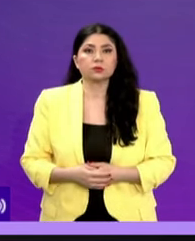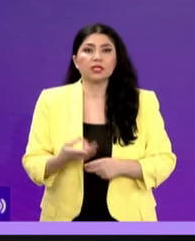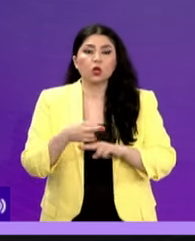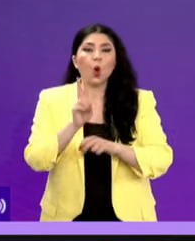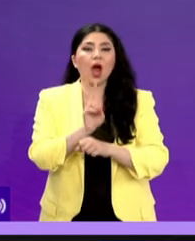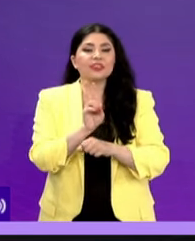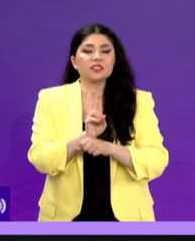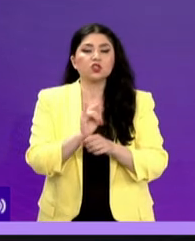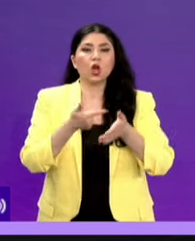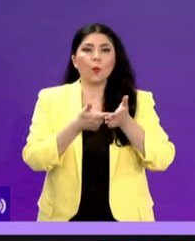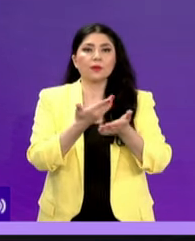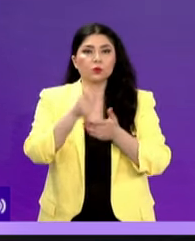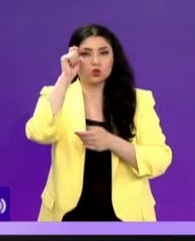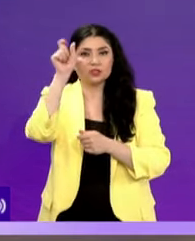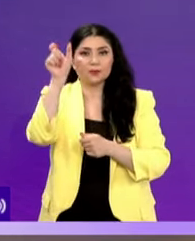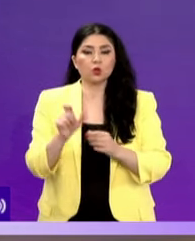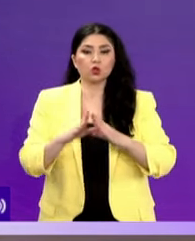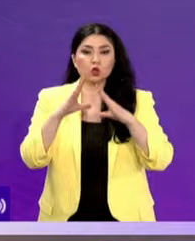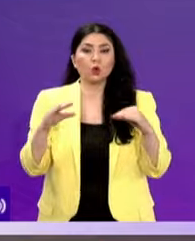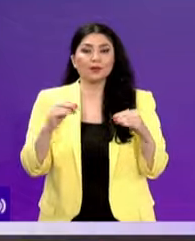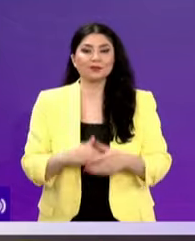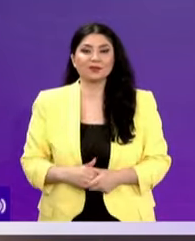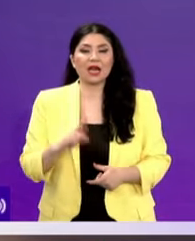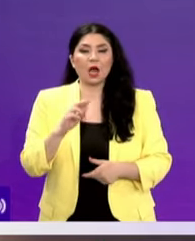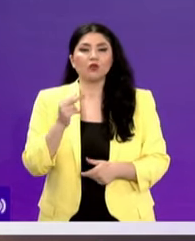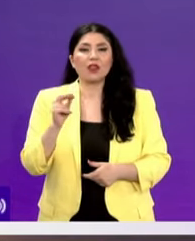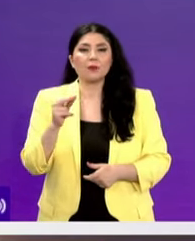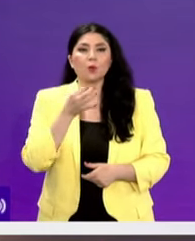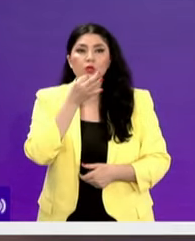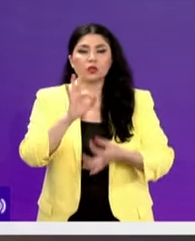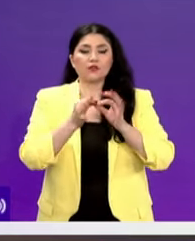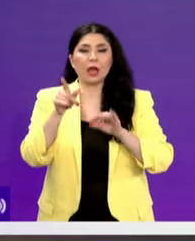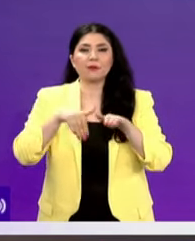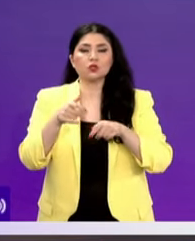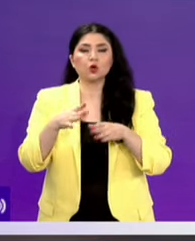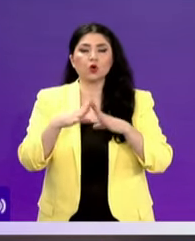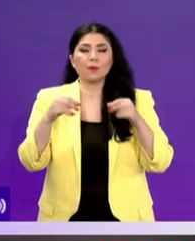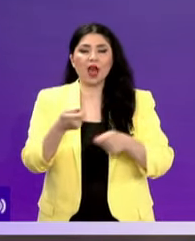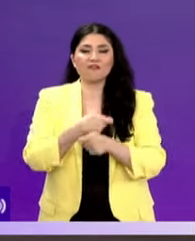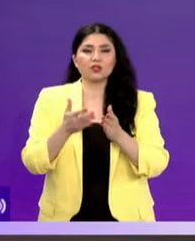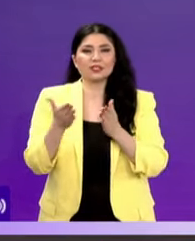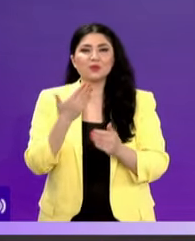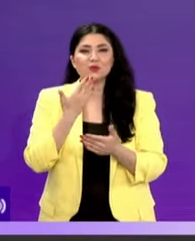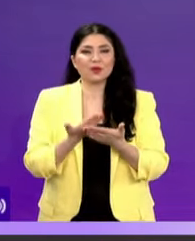atenționările, recomandările pentru cetățenii români. Radu Filip, purtător de cuvânt al Ministerului Român al Afacerilor Externe, mulțumesc pentru intervenție.